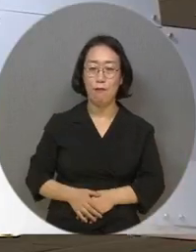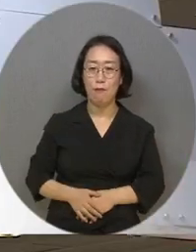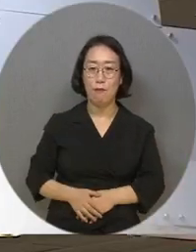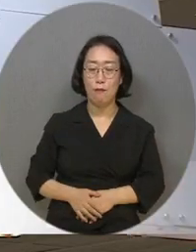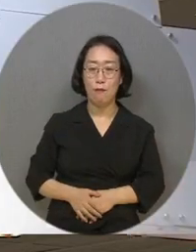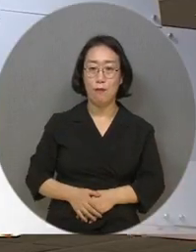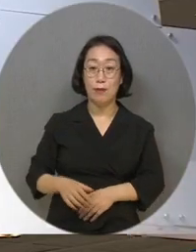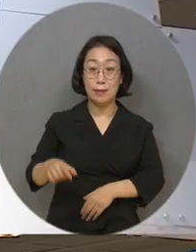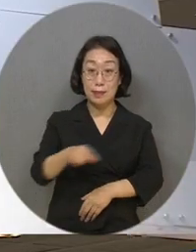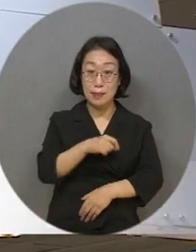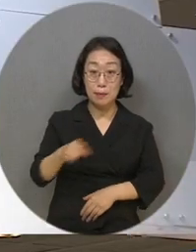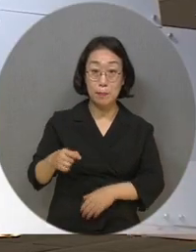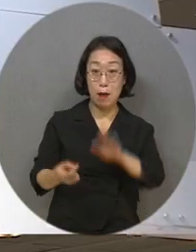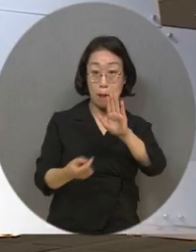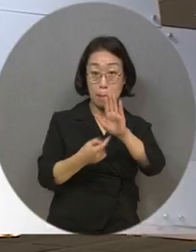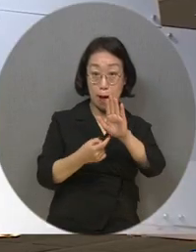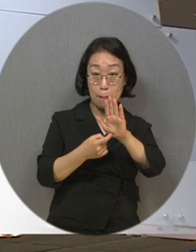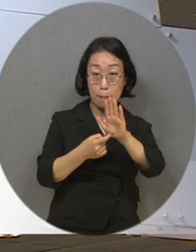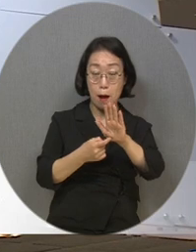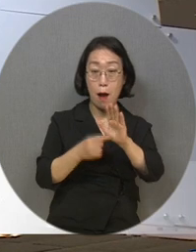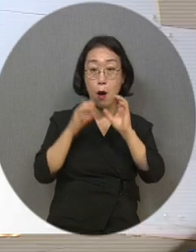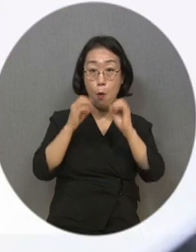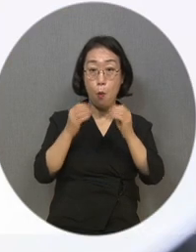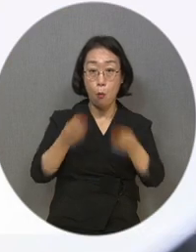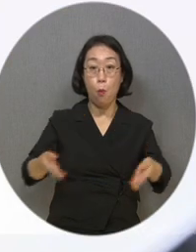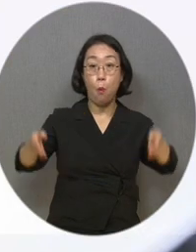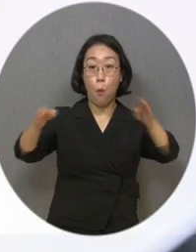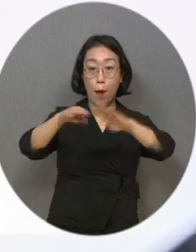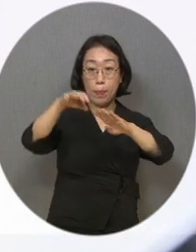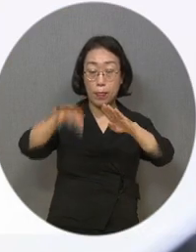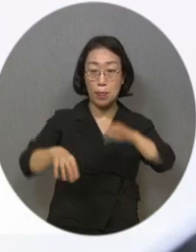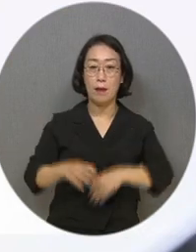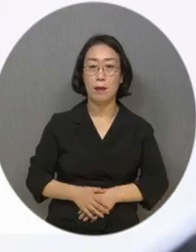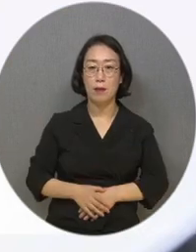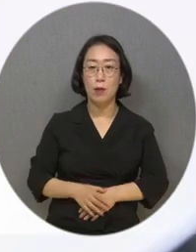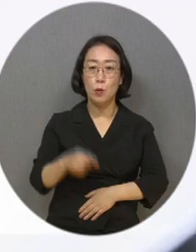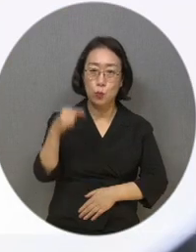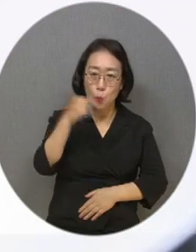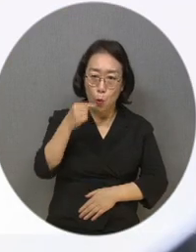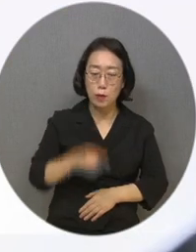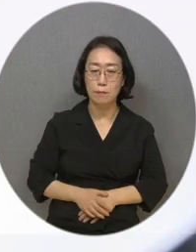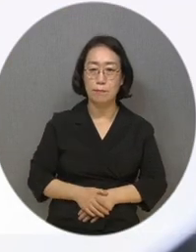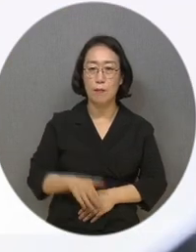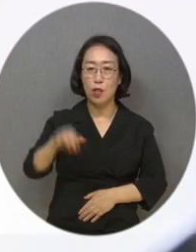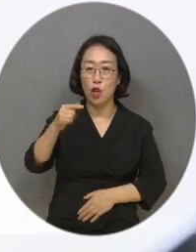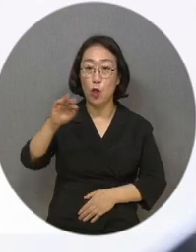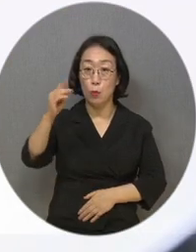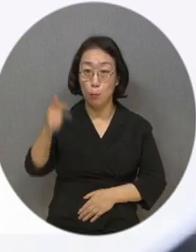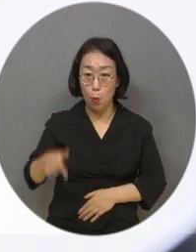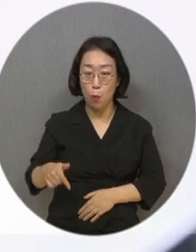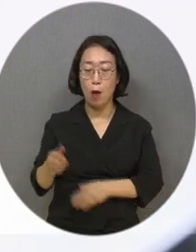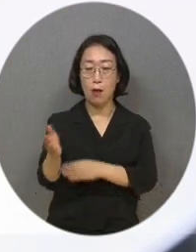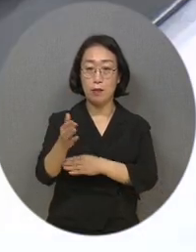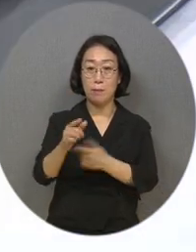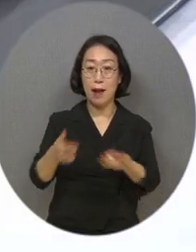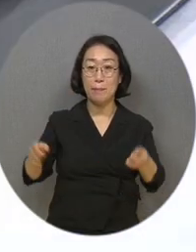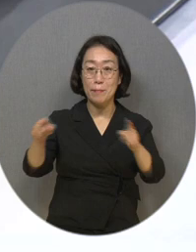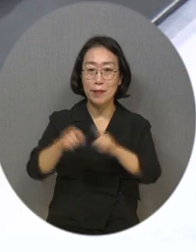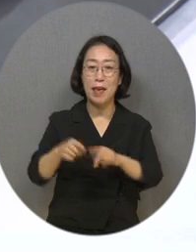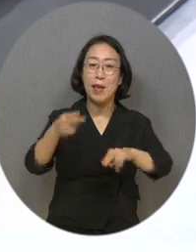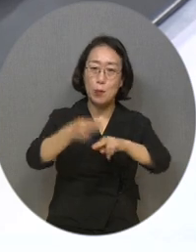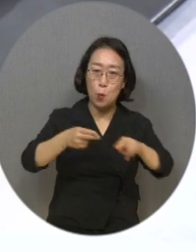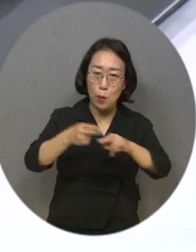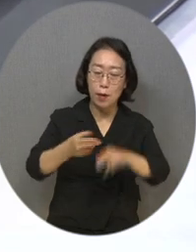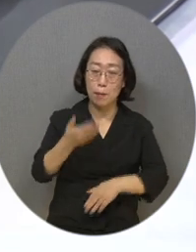브랜드관에서 운영한 전남도 수산물 홍보관은 천일염과 함께 전복 등 신선한 수산물 요리,